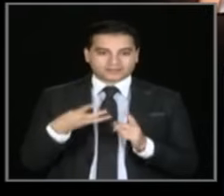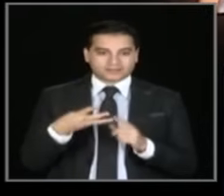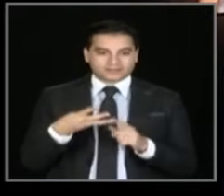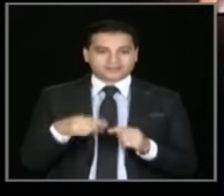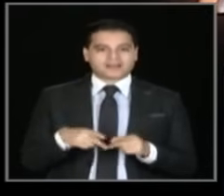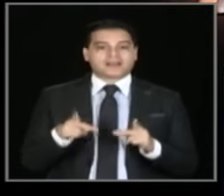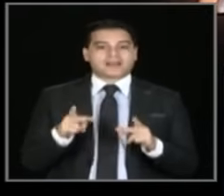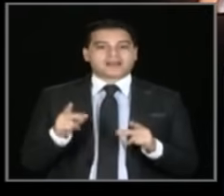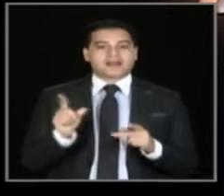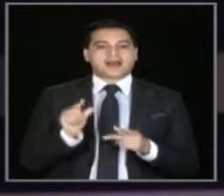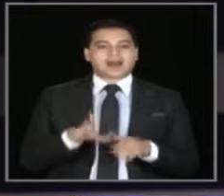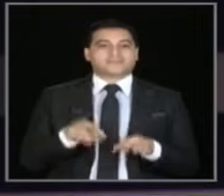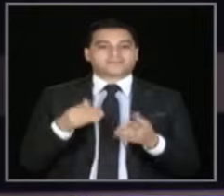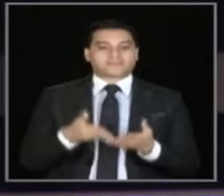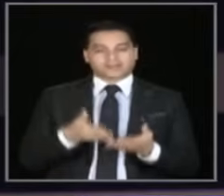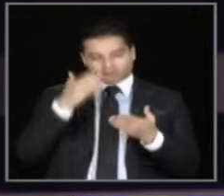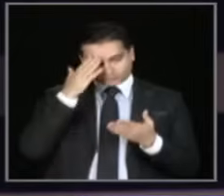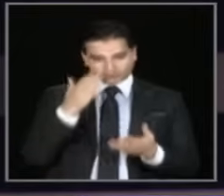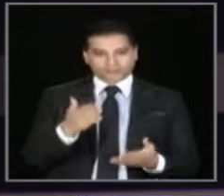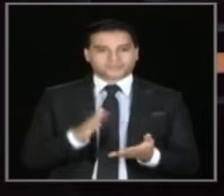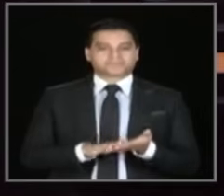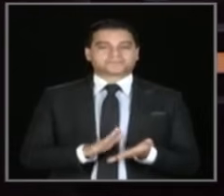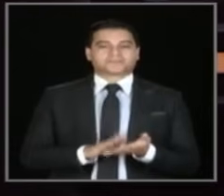بقى في بدايه الحلقه دي. نشكرها كلنا.